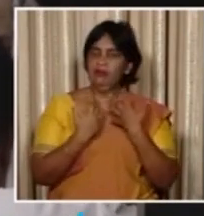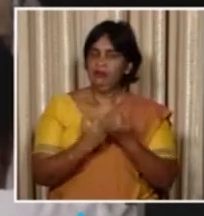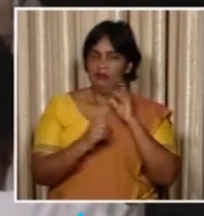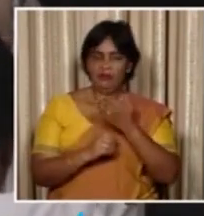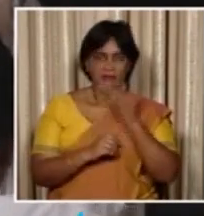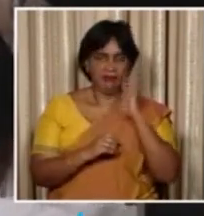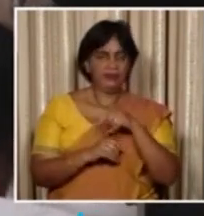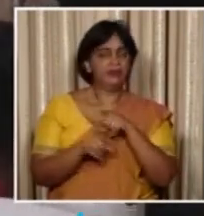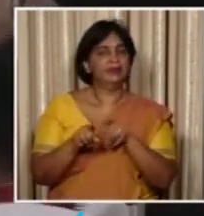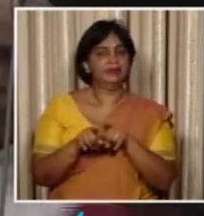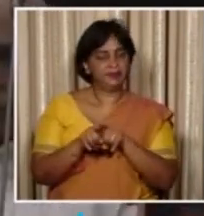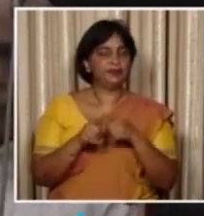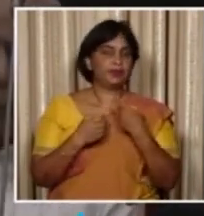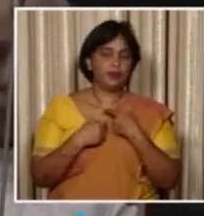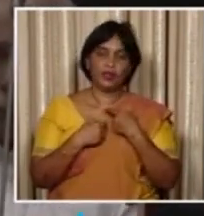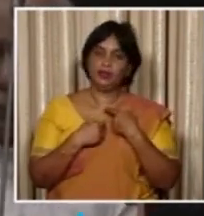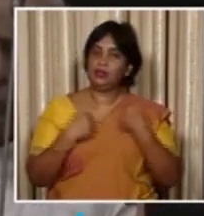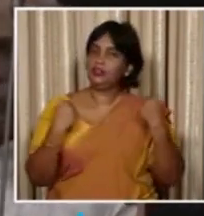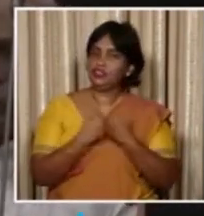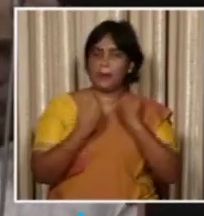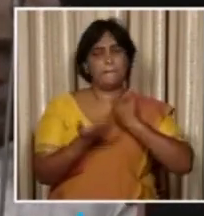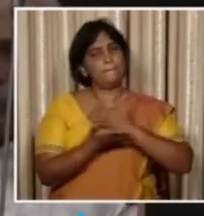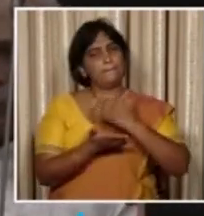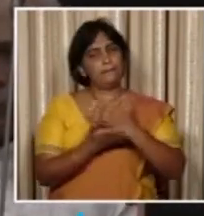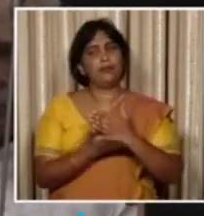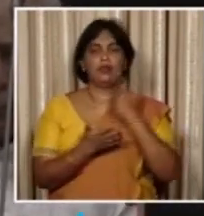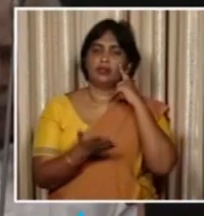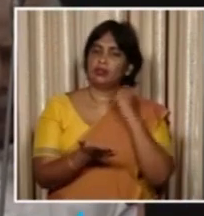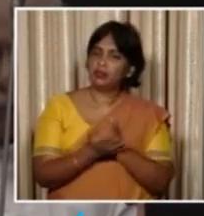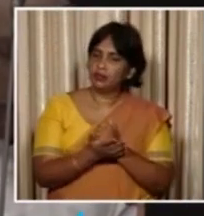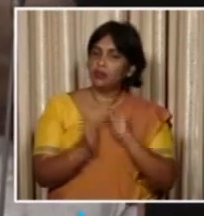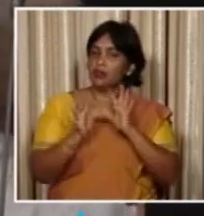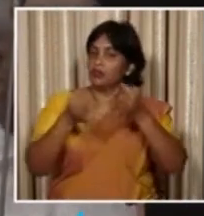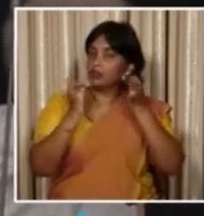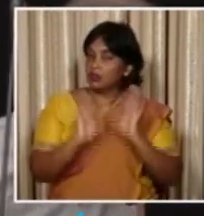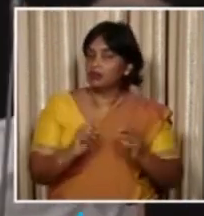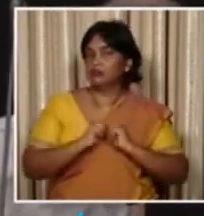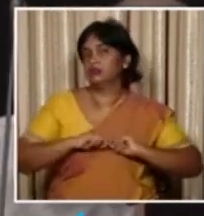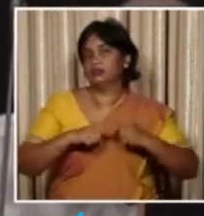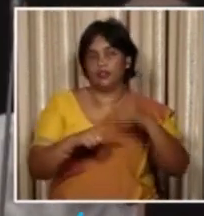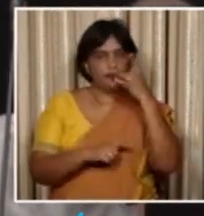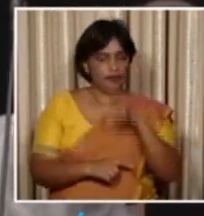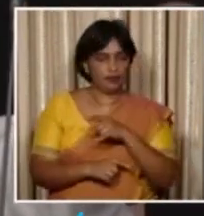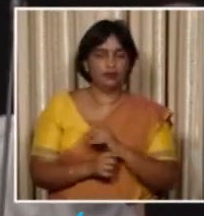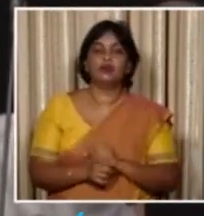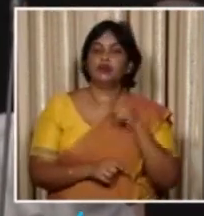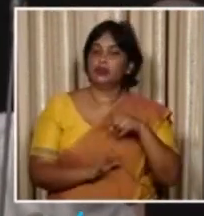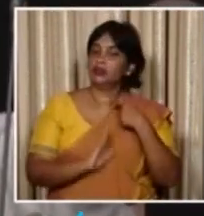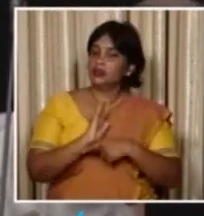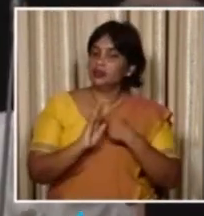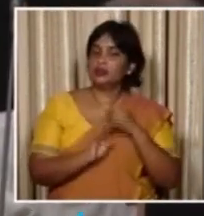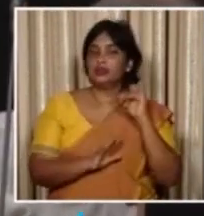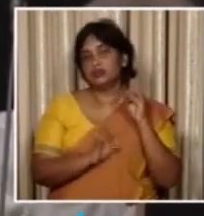ಗಂಟ ಪುಲುವಂಗುನೇ ಅಭಿಯೋಗಾತ್ಮಕ ದುಷ್ಕರ ಏತ್ ನಿವರ್ದಿ ಮಗಕ ಗಮನ್ಕರ ನಿಸಾಯ್ ಮೇ ರಟೆ